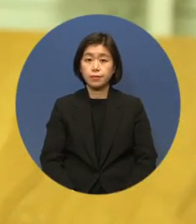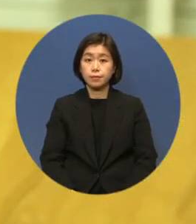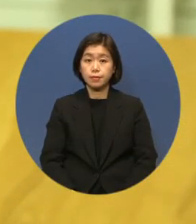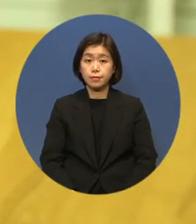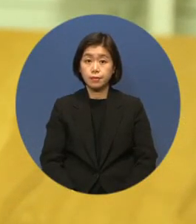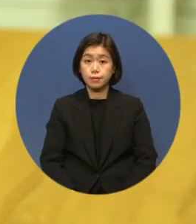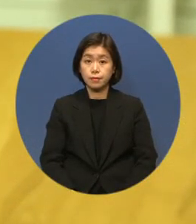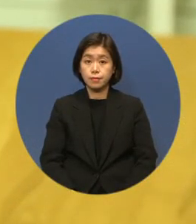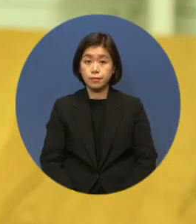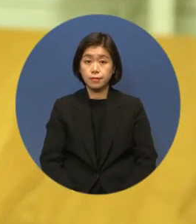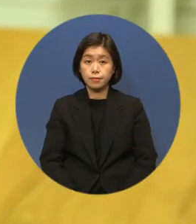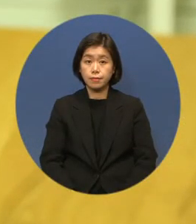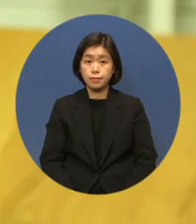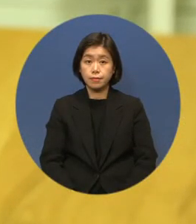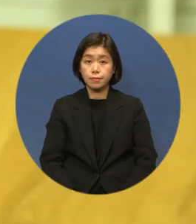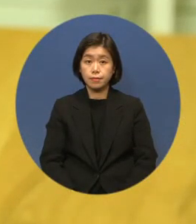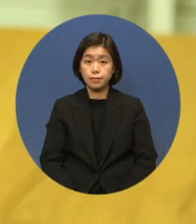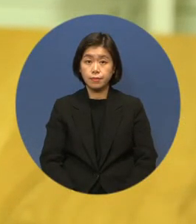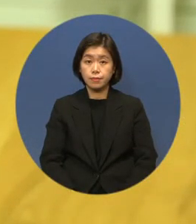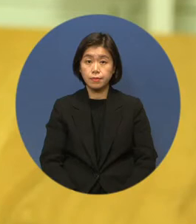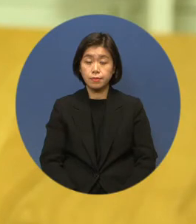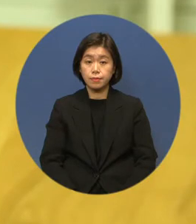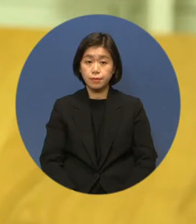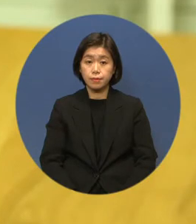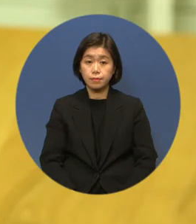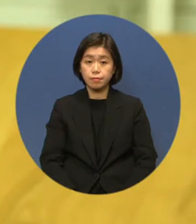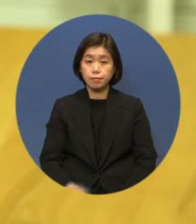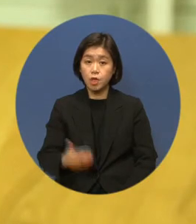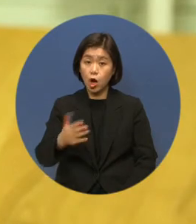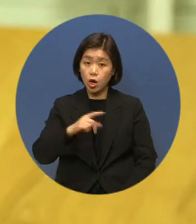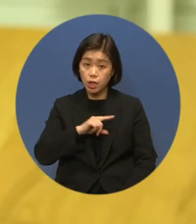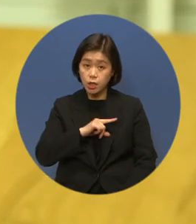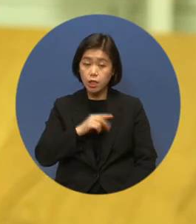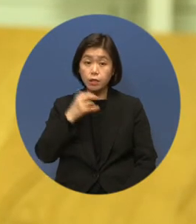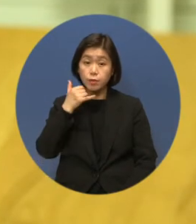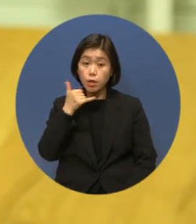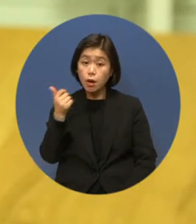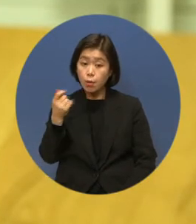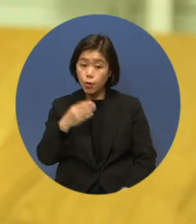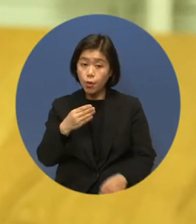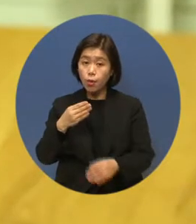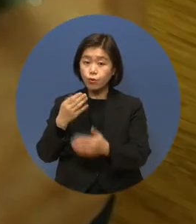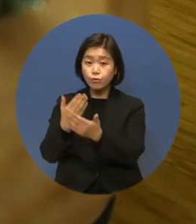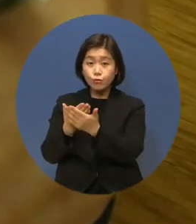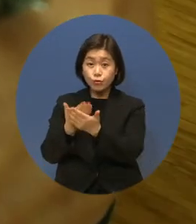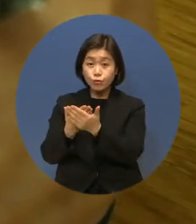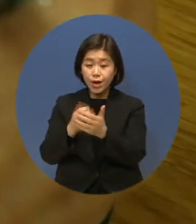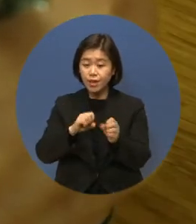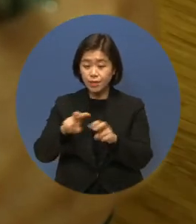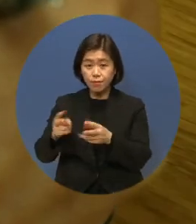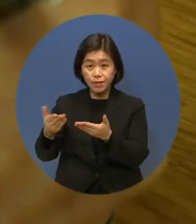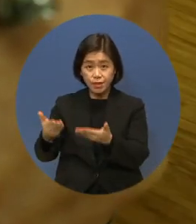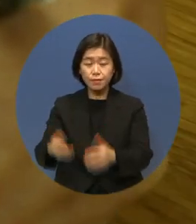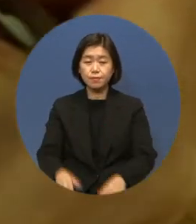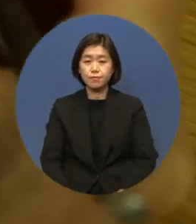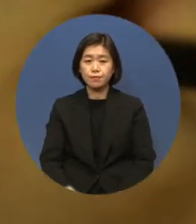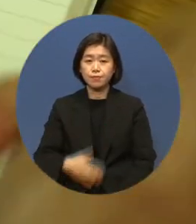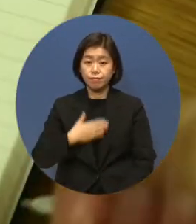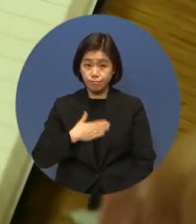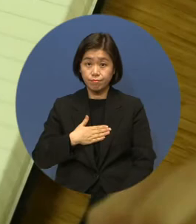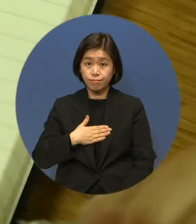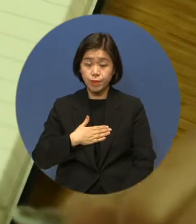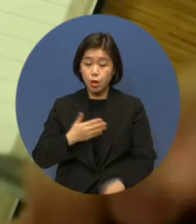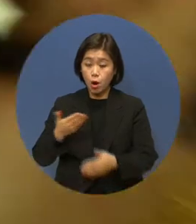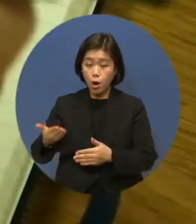성함하고 네 연락처하고 주시면은 저희가 택배 보내드릴 때 연락 한번 다시 드릴게요. 네, 받으시고